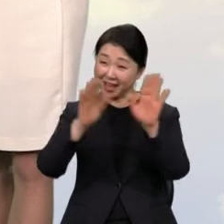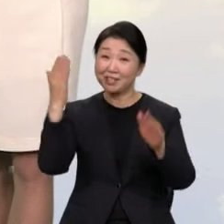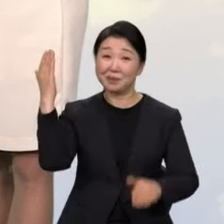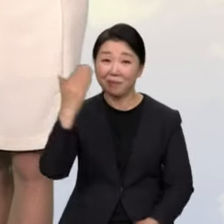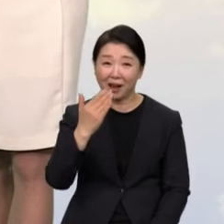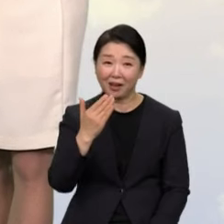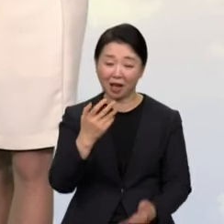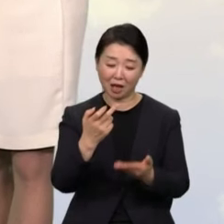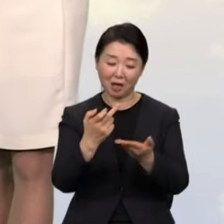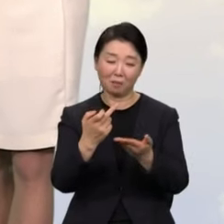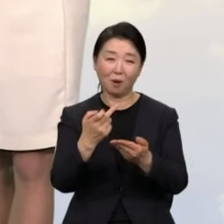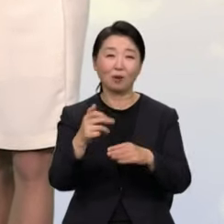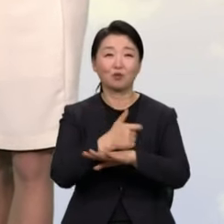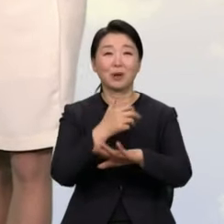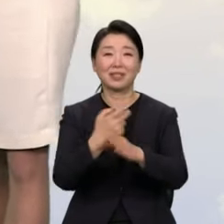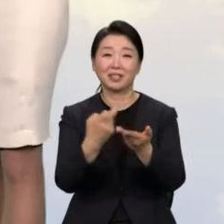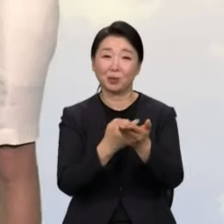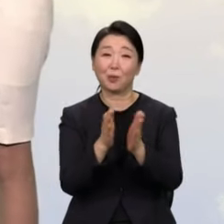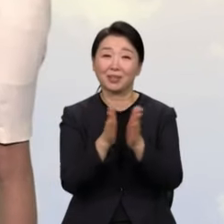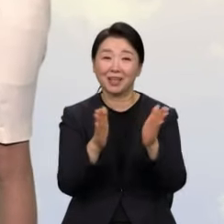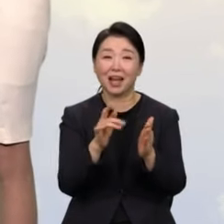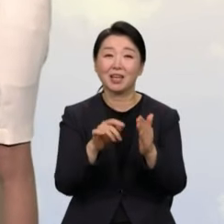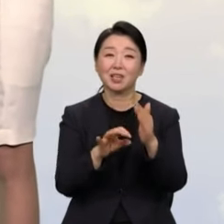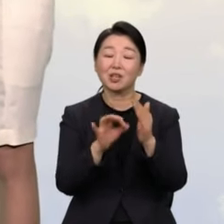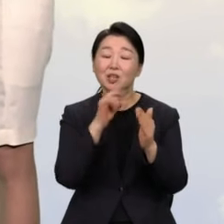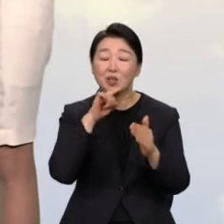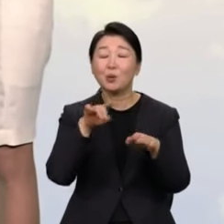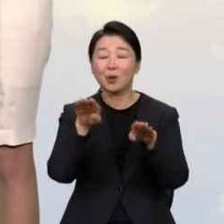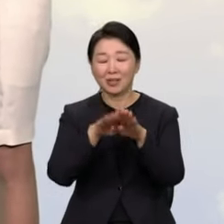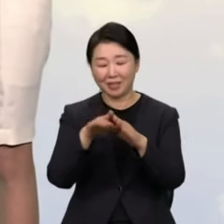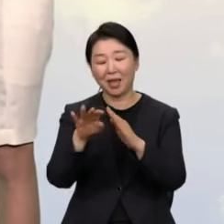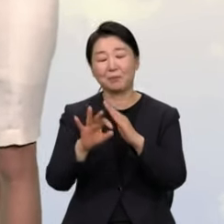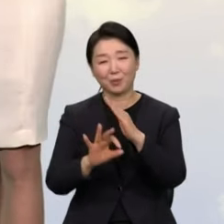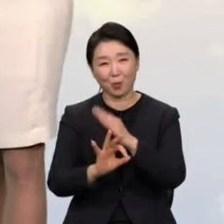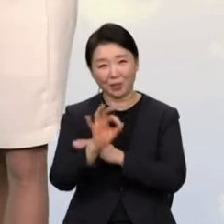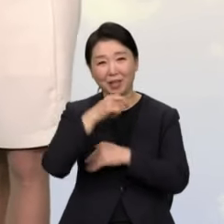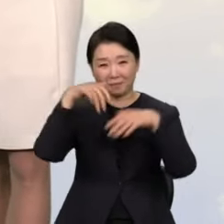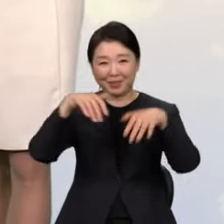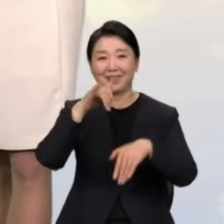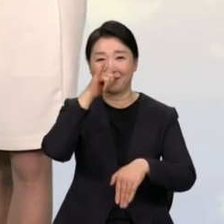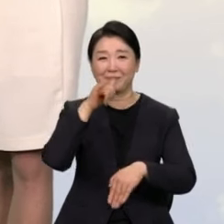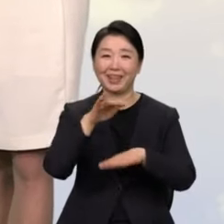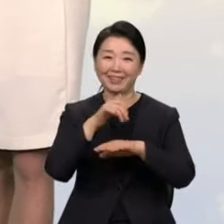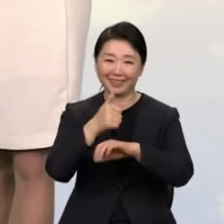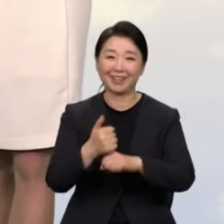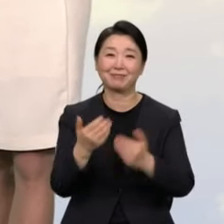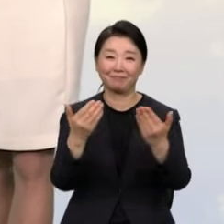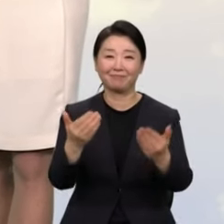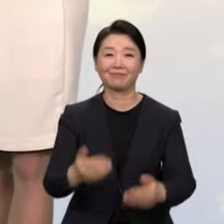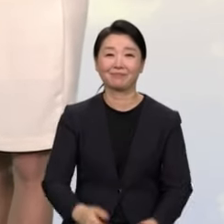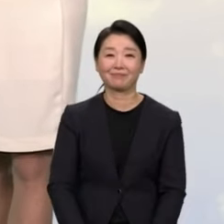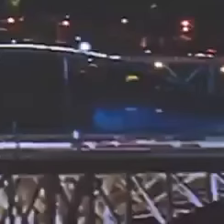주말에 제주도를 시작으로 일요일 오전에는 남부지방에도 비가 지나겠습니다. 날씨였습니다.